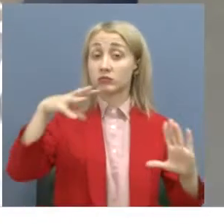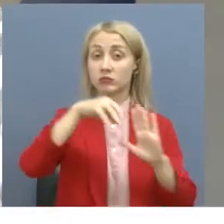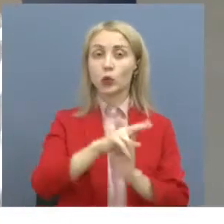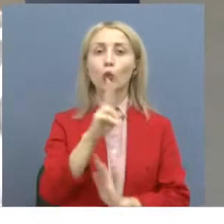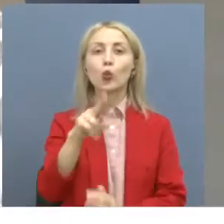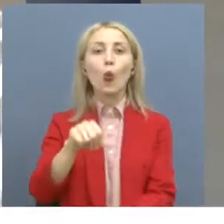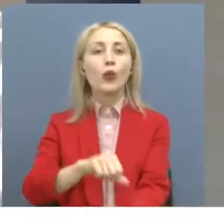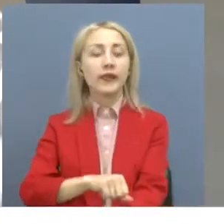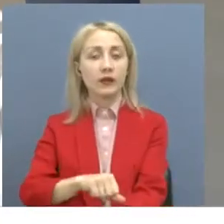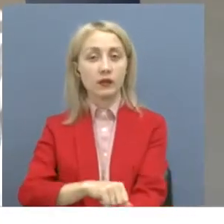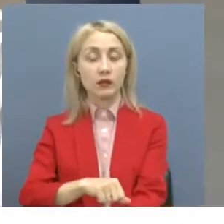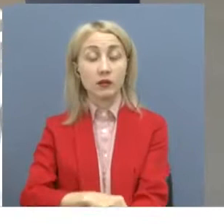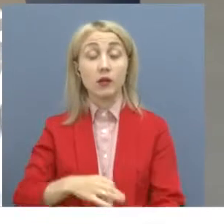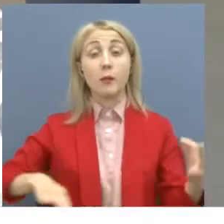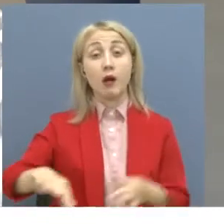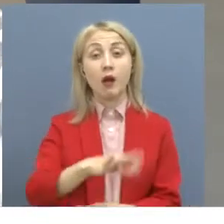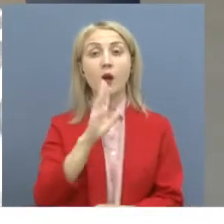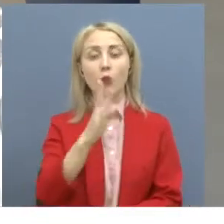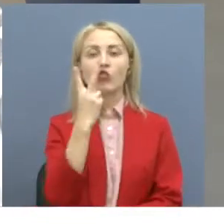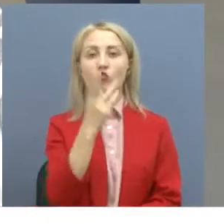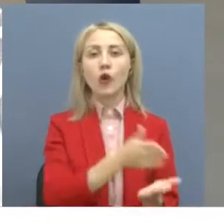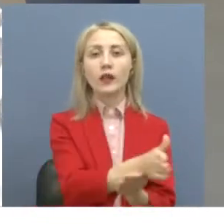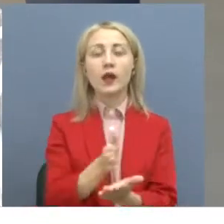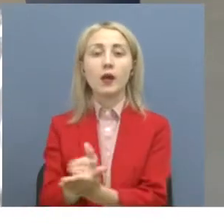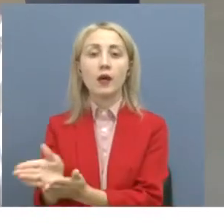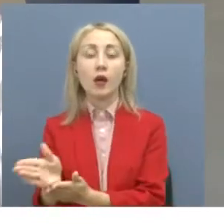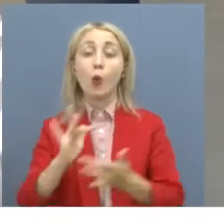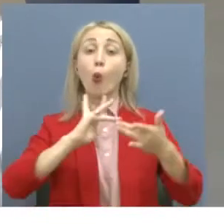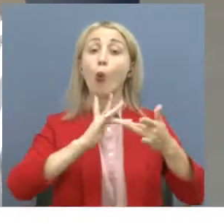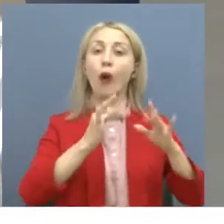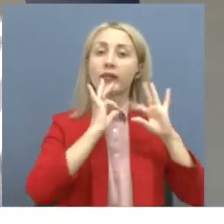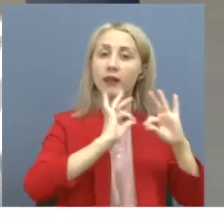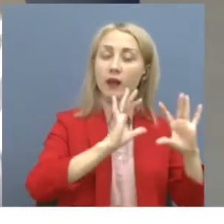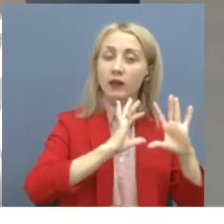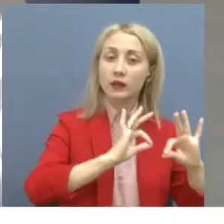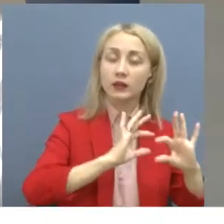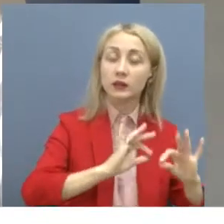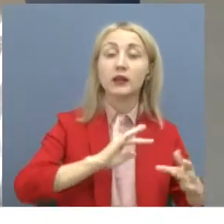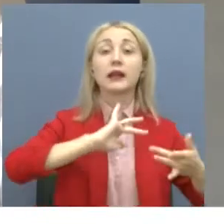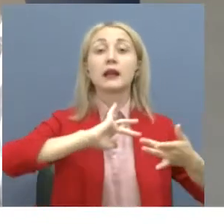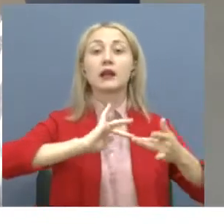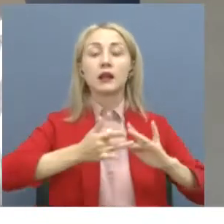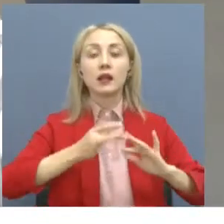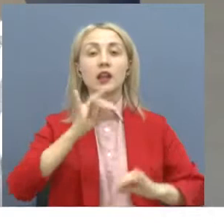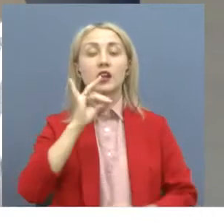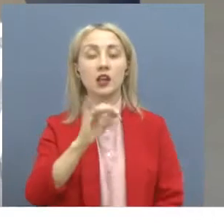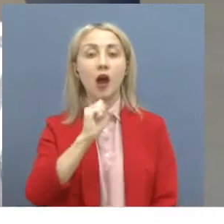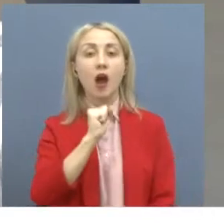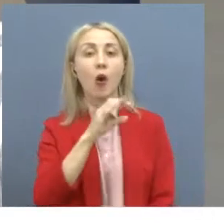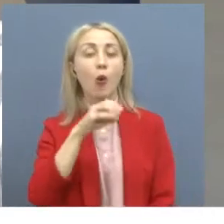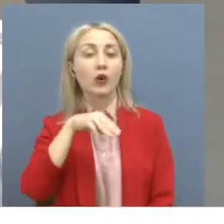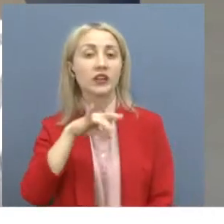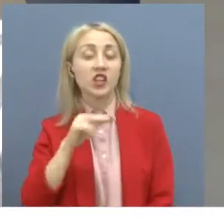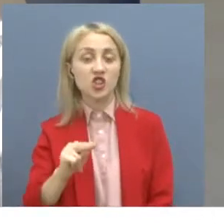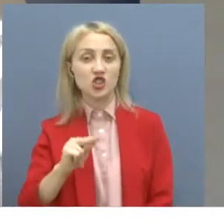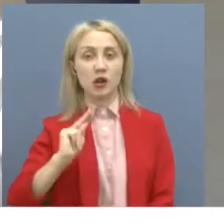желілерде онлайн кеңес беру және аутрич жұмыс жүргізу. Екі механизм арқылы ВИЧ инфекциясы және вирустық гепатиттің